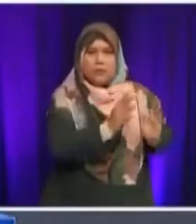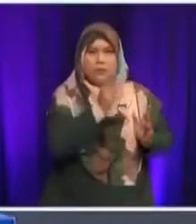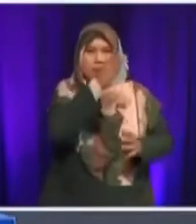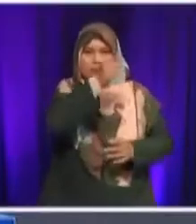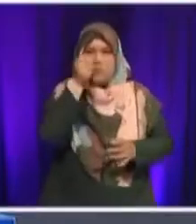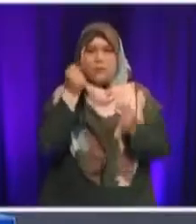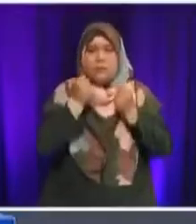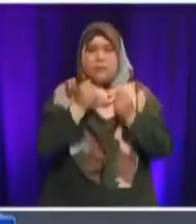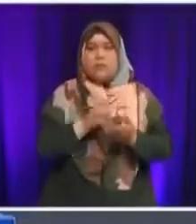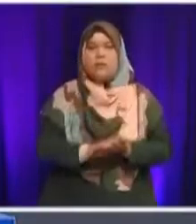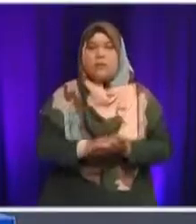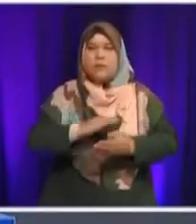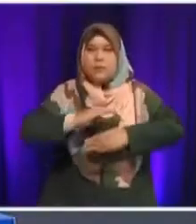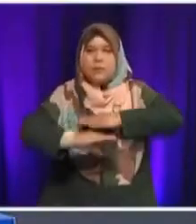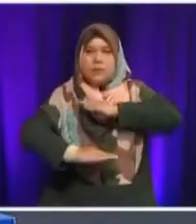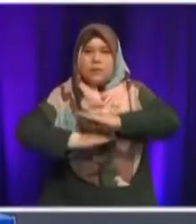pembungkusan